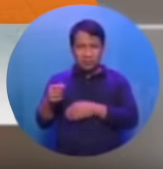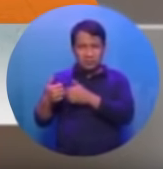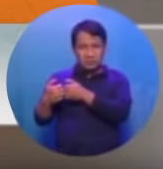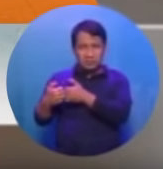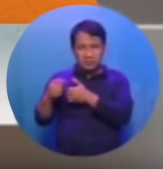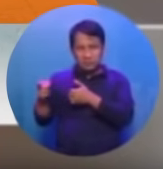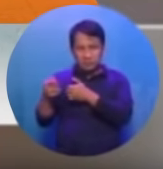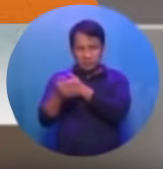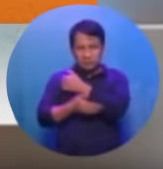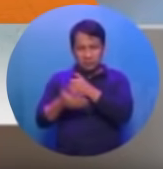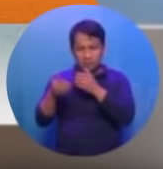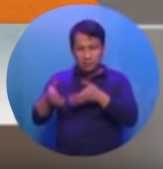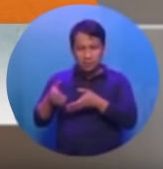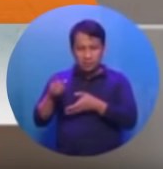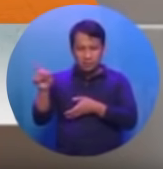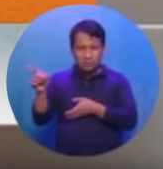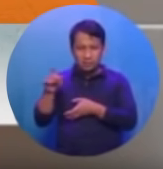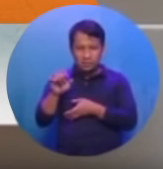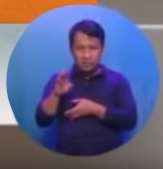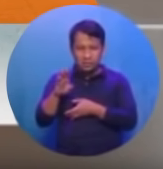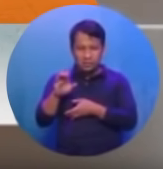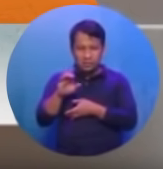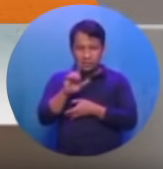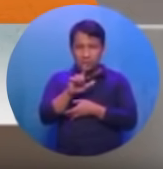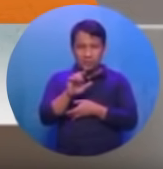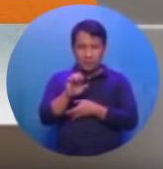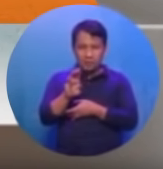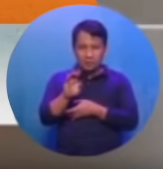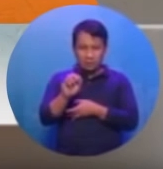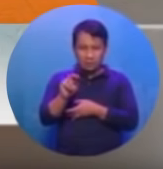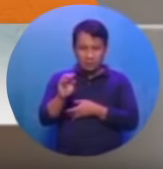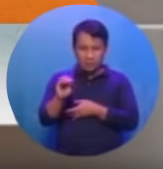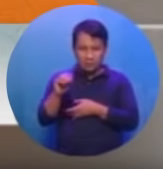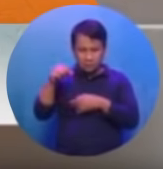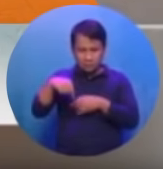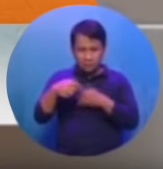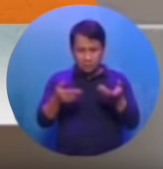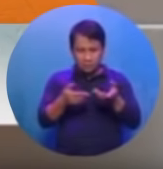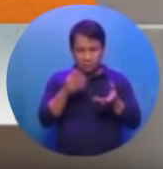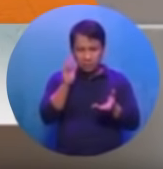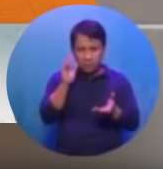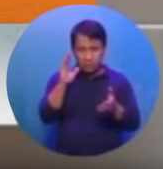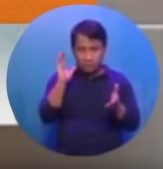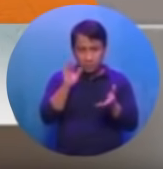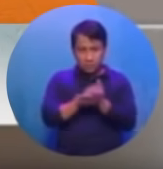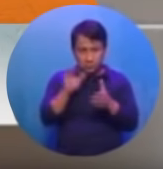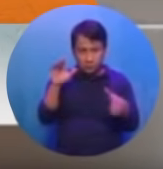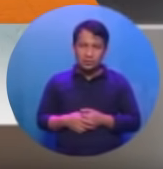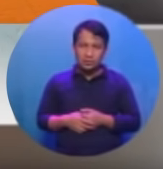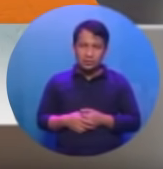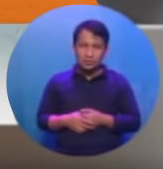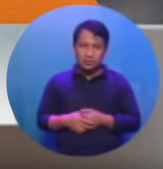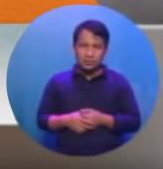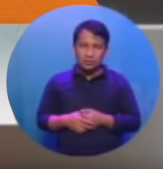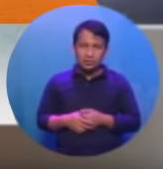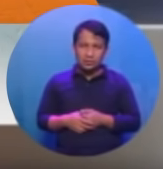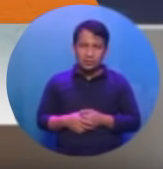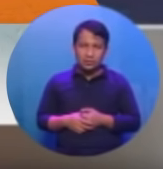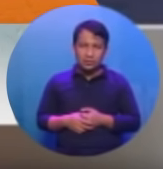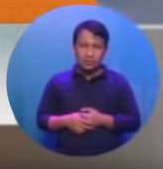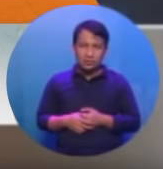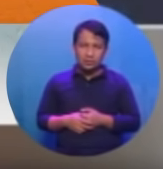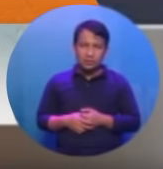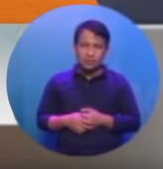isang foreigner doon sa Lebanon, gayon may asawa siya rito at hindi na nagpapadala ng suporta sa loob ng isang taon? Sige, sige lang